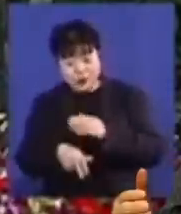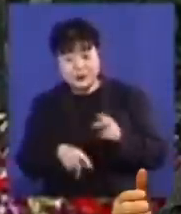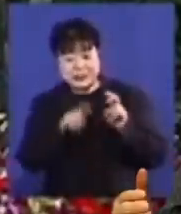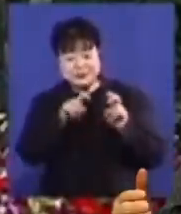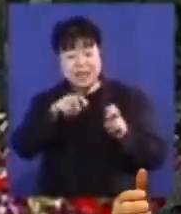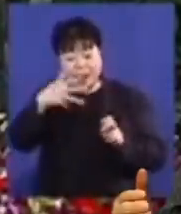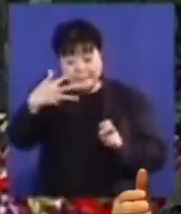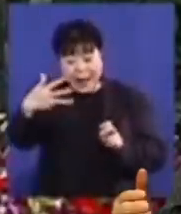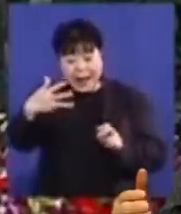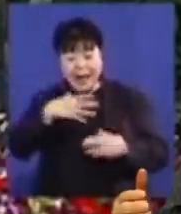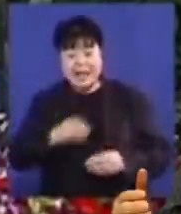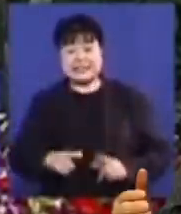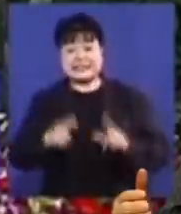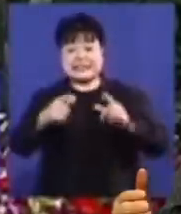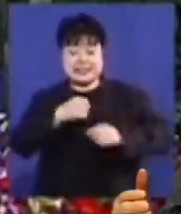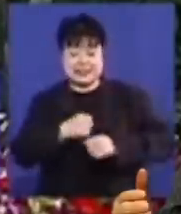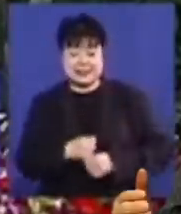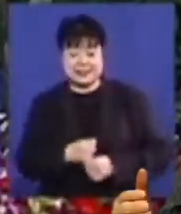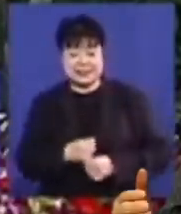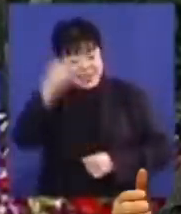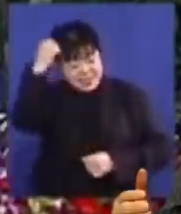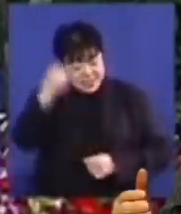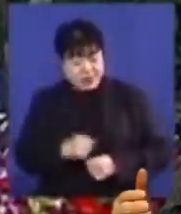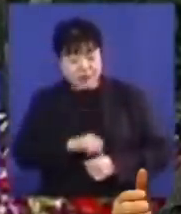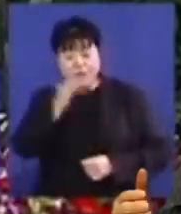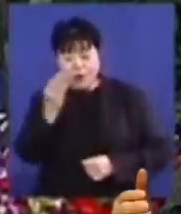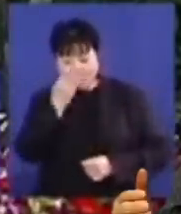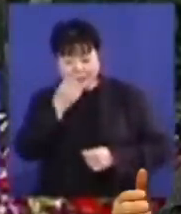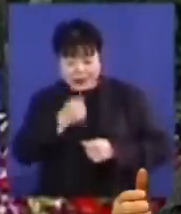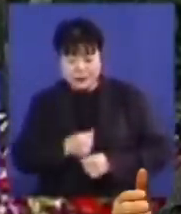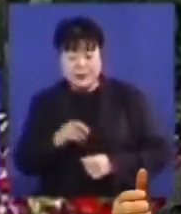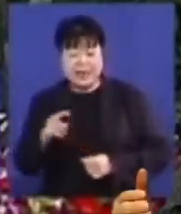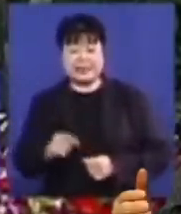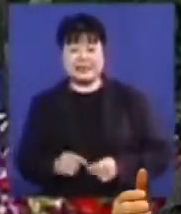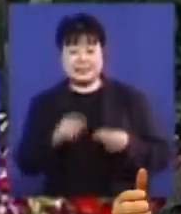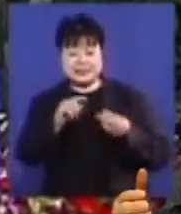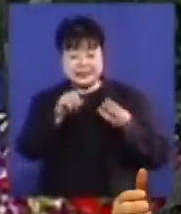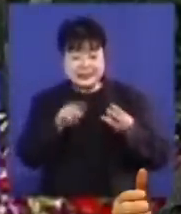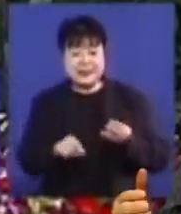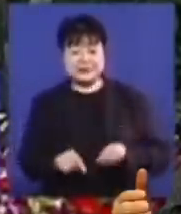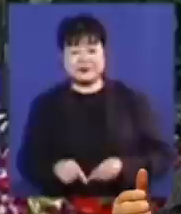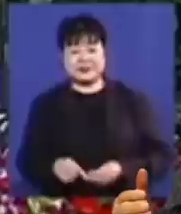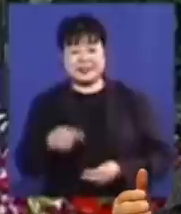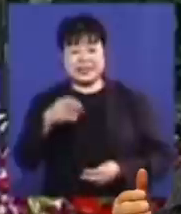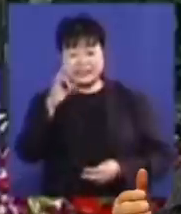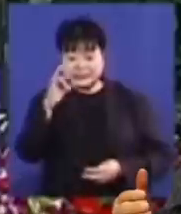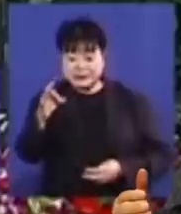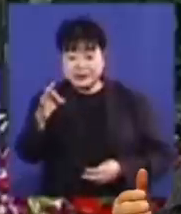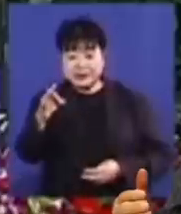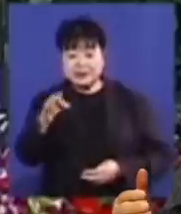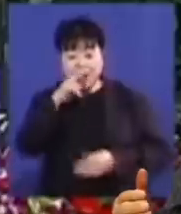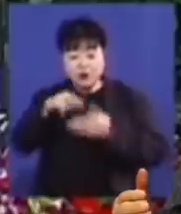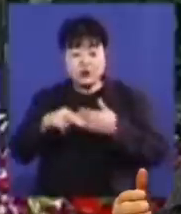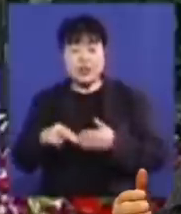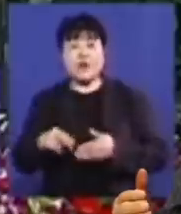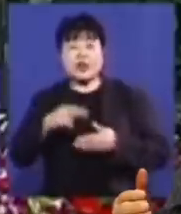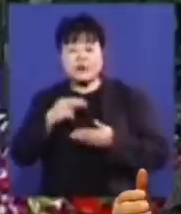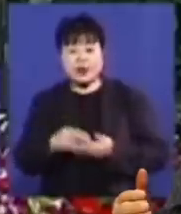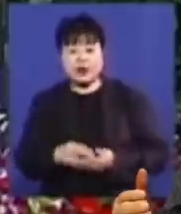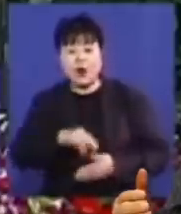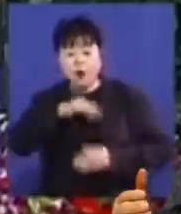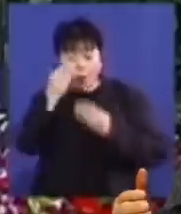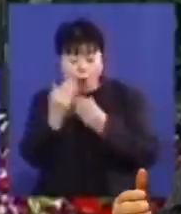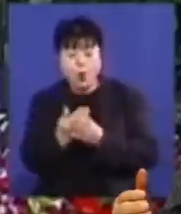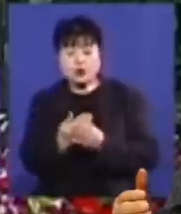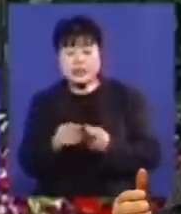보면 안식일을 기억하여 거룩하게 지키라고 말했고 말라기 3장 10절에는 만군의 야훼가 이르노라 너희의 온전한 십일조를